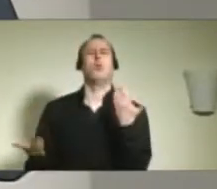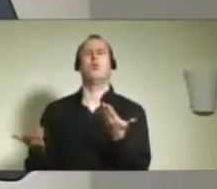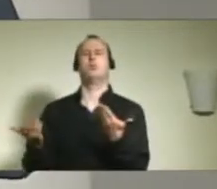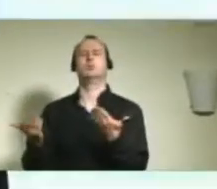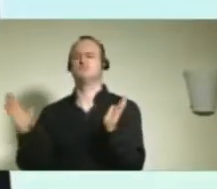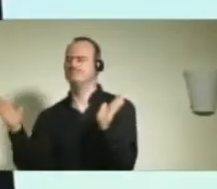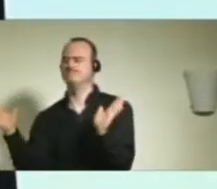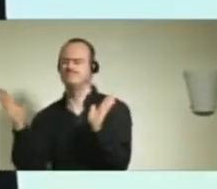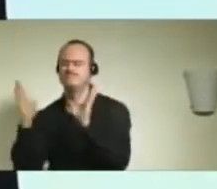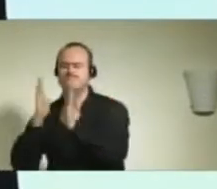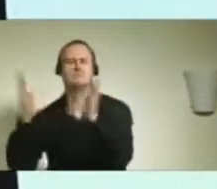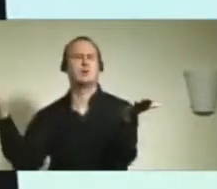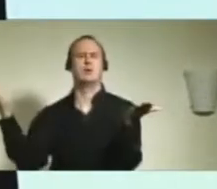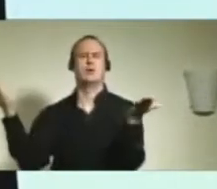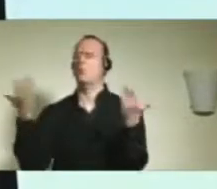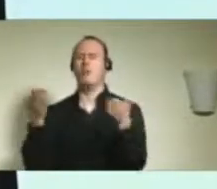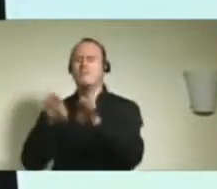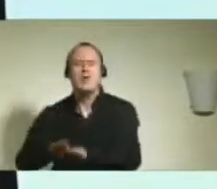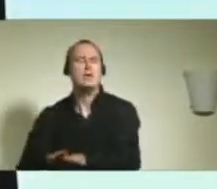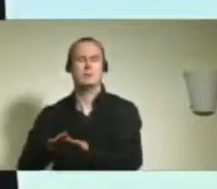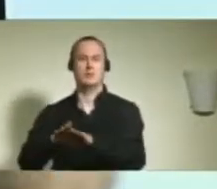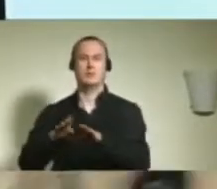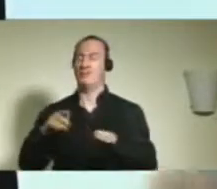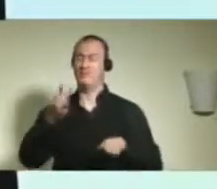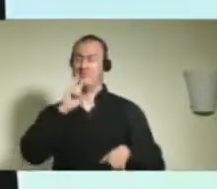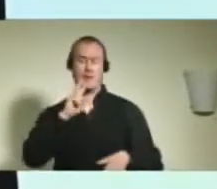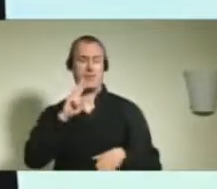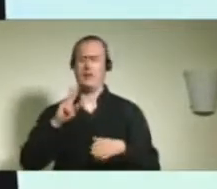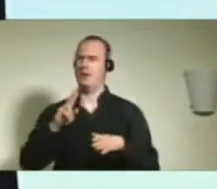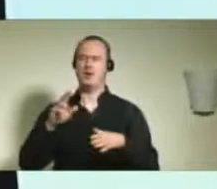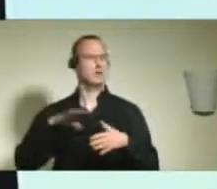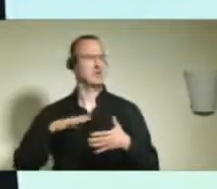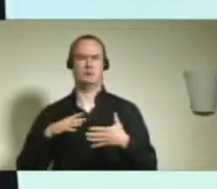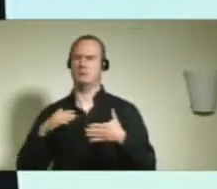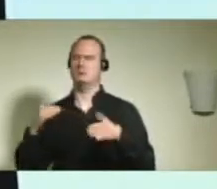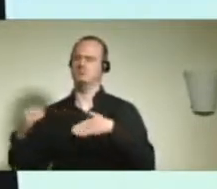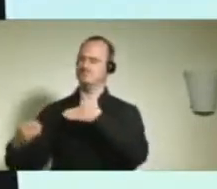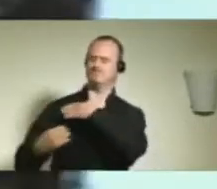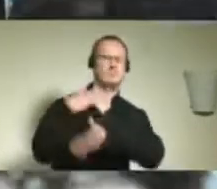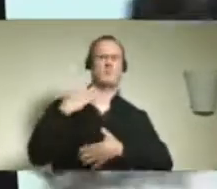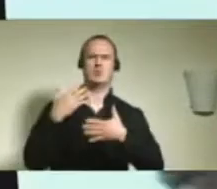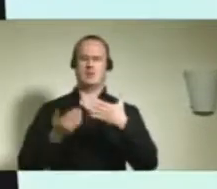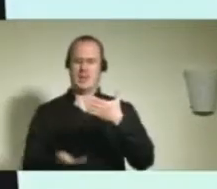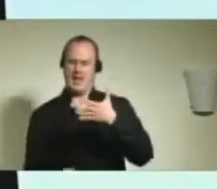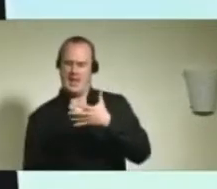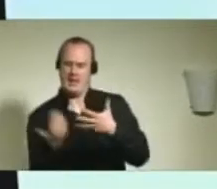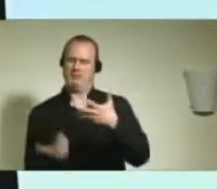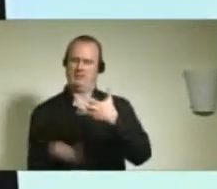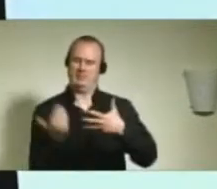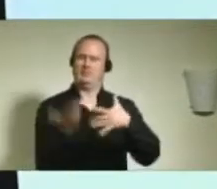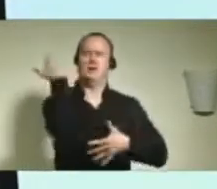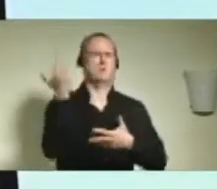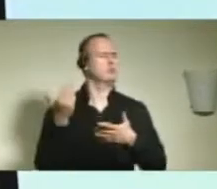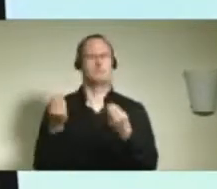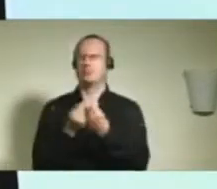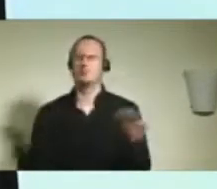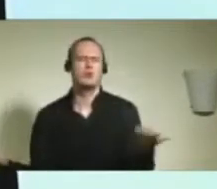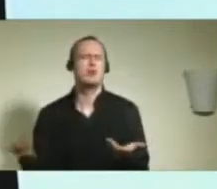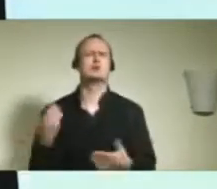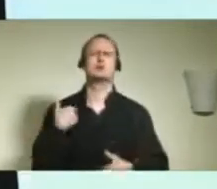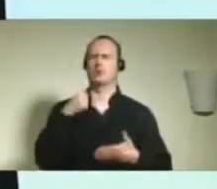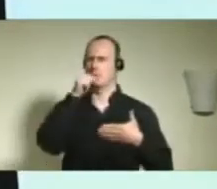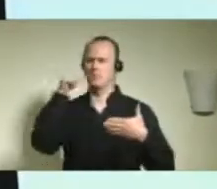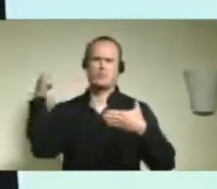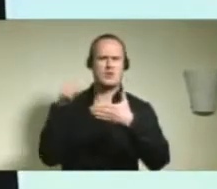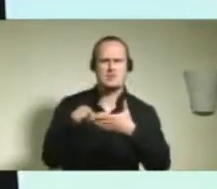est attaqué sur tous les fronts. On est attaqué sur le fond de la transformation postale parce que l'employeur est arrivé avec une